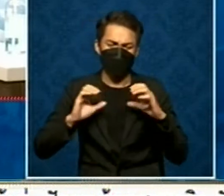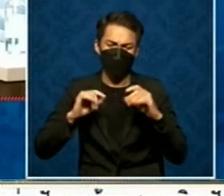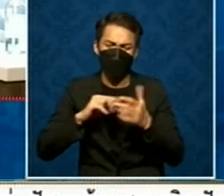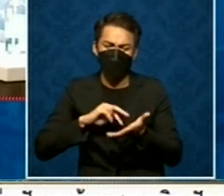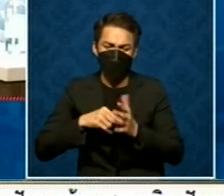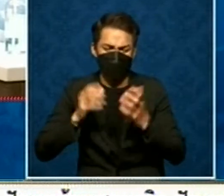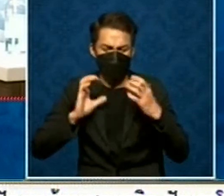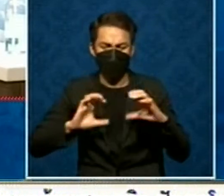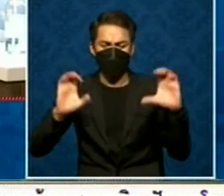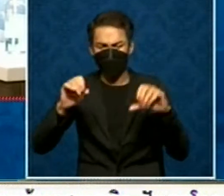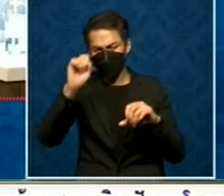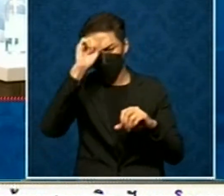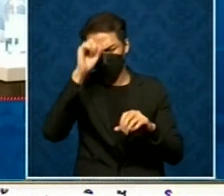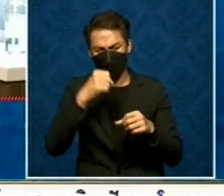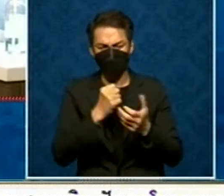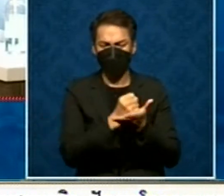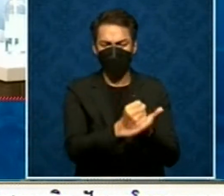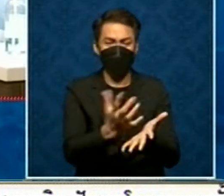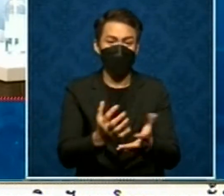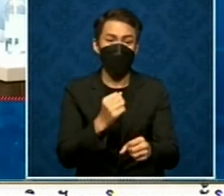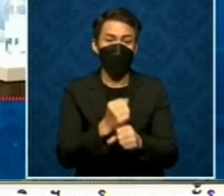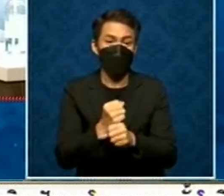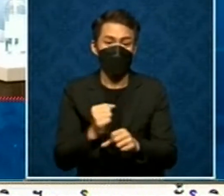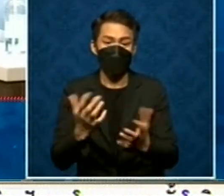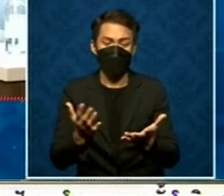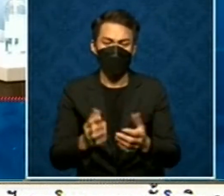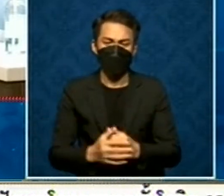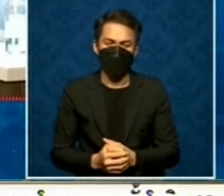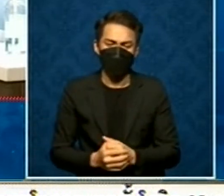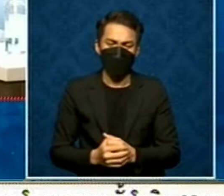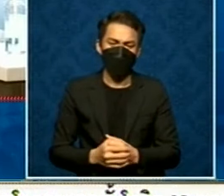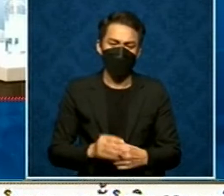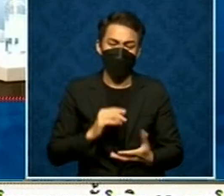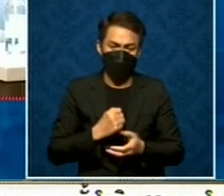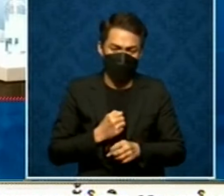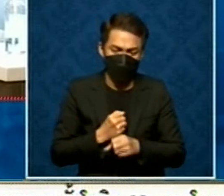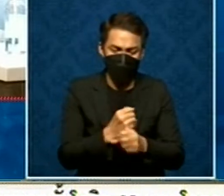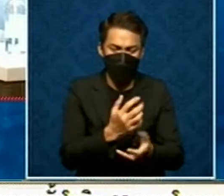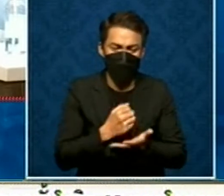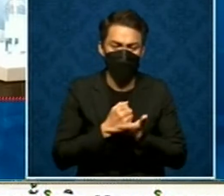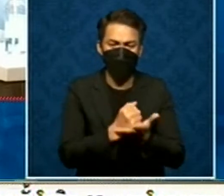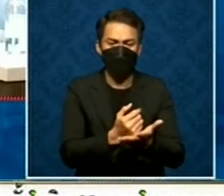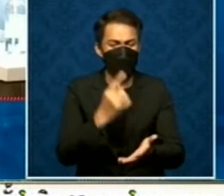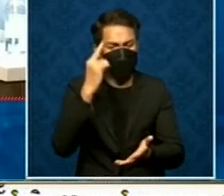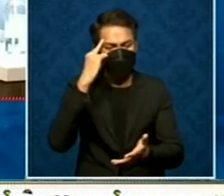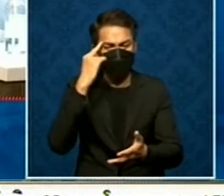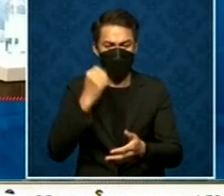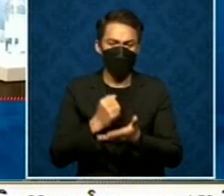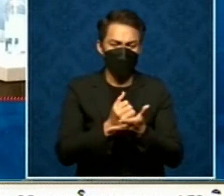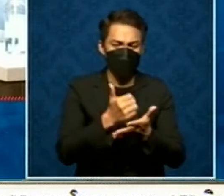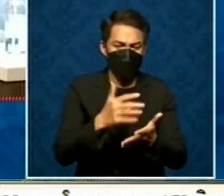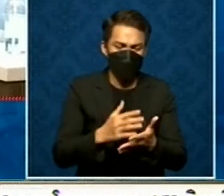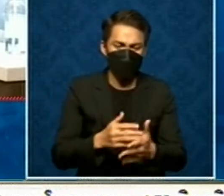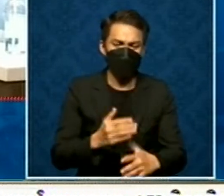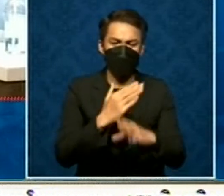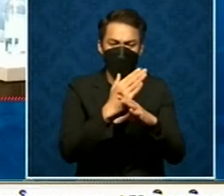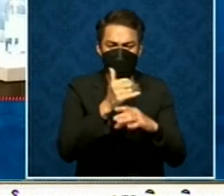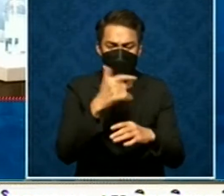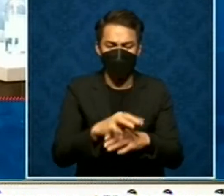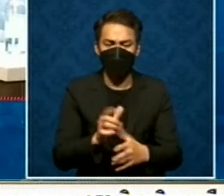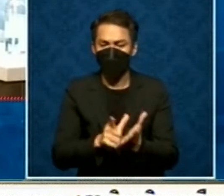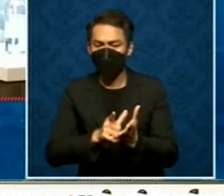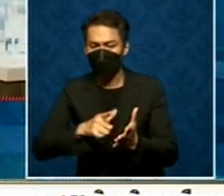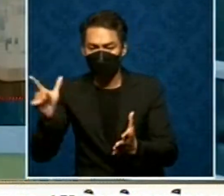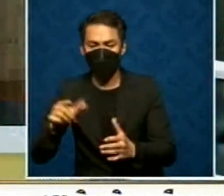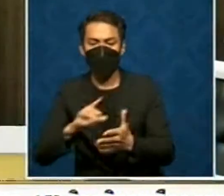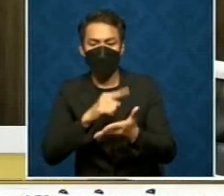ชนถ้าไม่ทำแล้วยัขวางการทำแบบนี้ก็ออกไปได้เลยครับยษภาให้ประชาชนเลลบลชุดให่คร